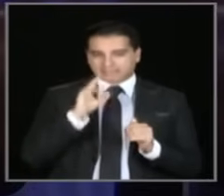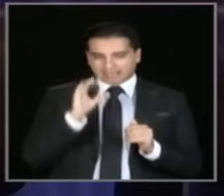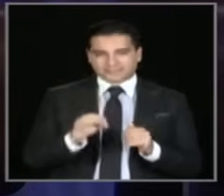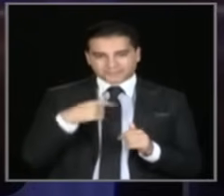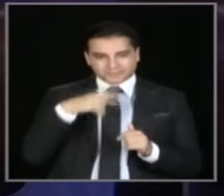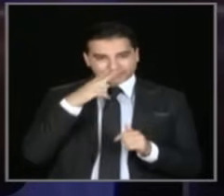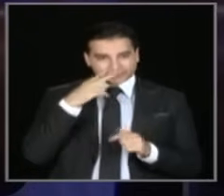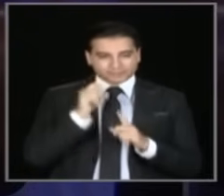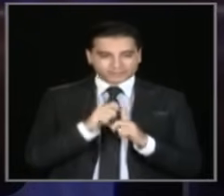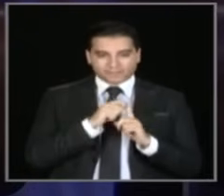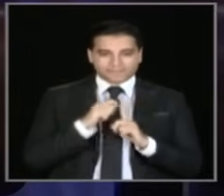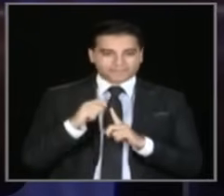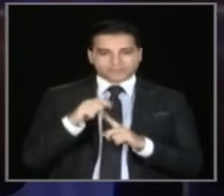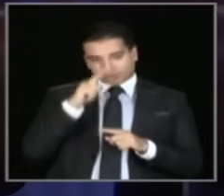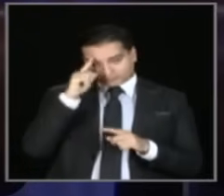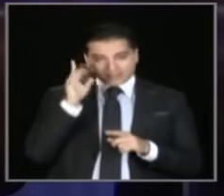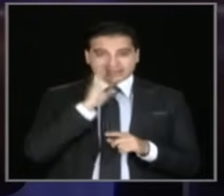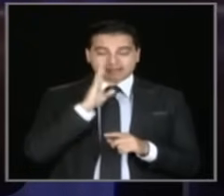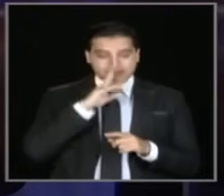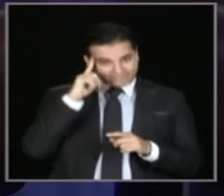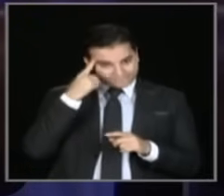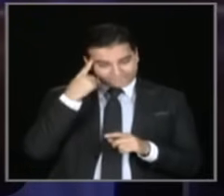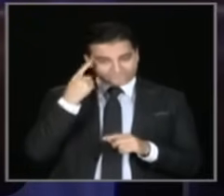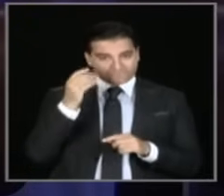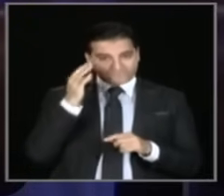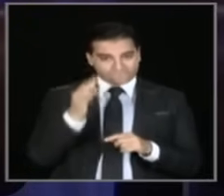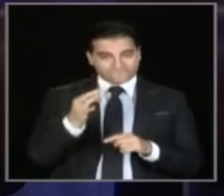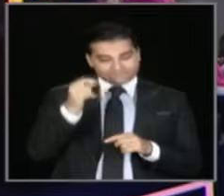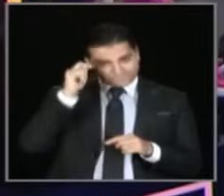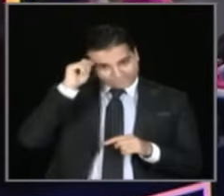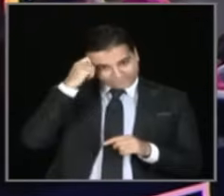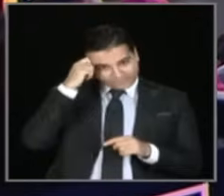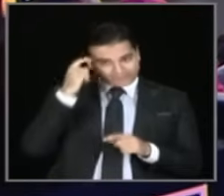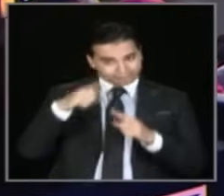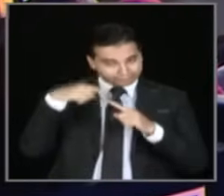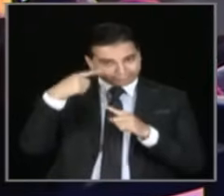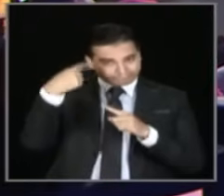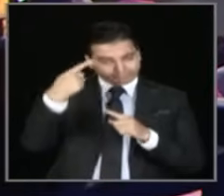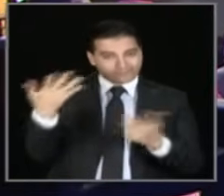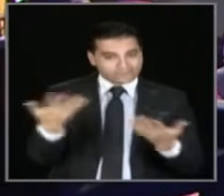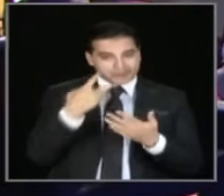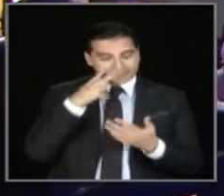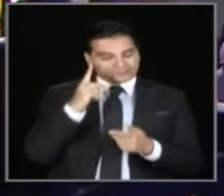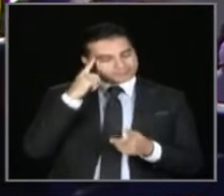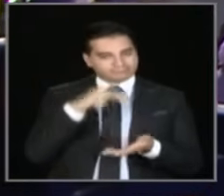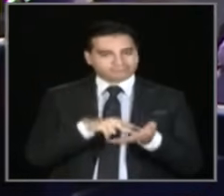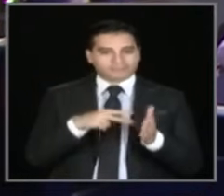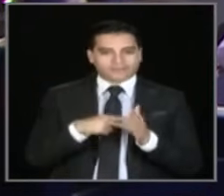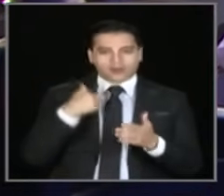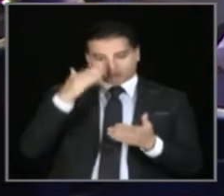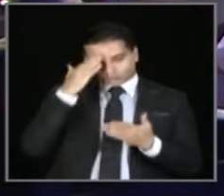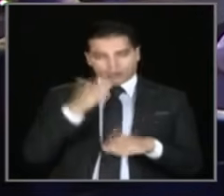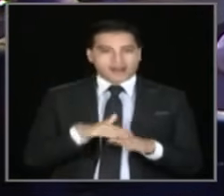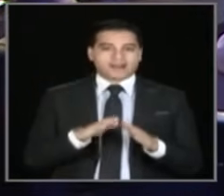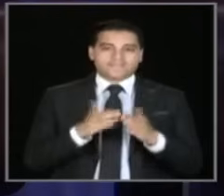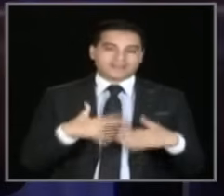أخطاء بس تعلمنا منها للمواسم اللي جاية بإذن الله. وبصراحة الفريق كان متعاون جدا، أنا حابب أشكرهم